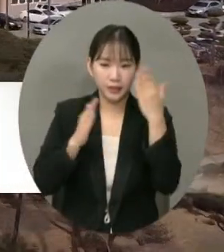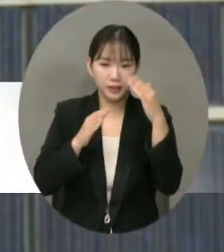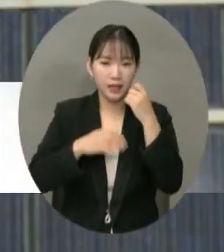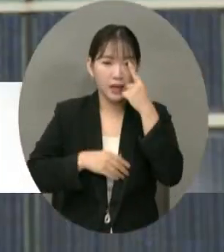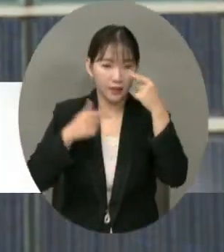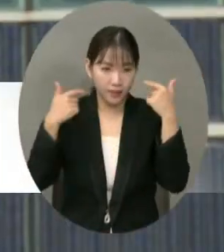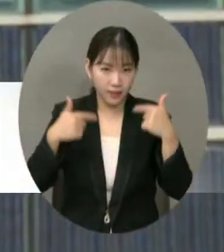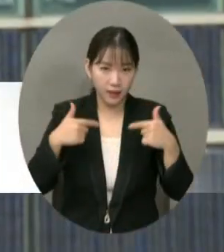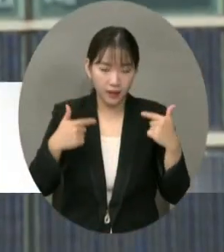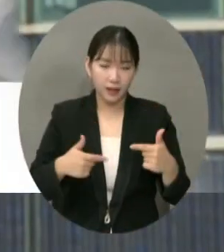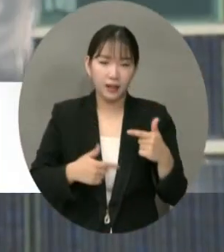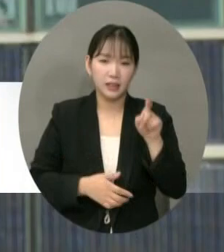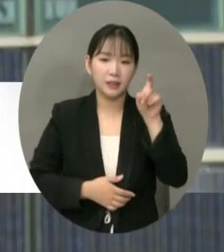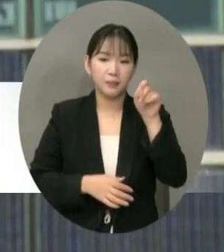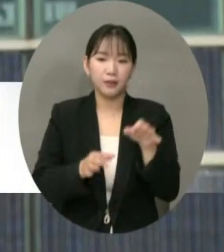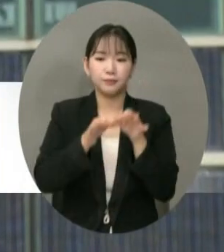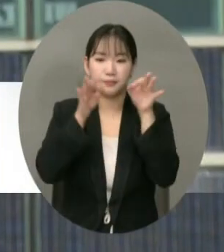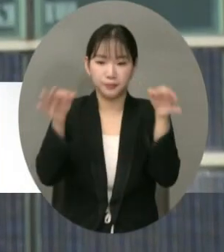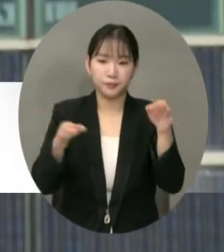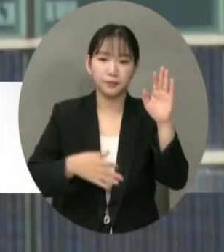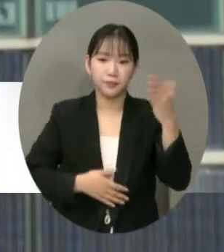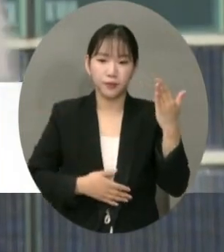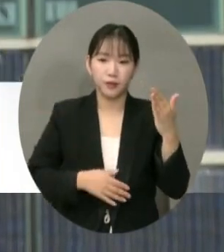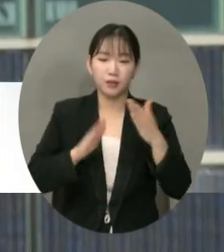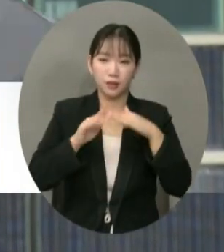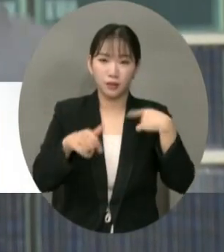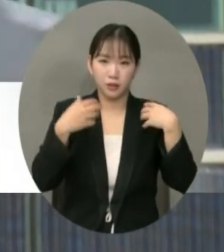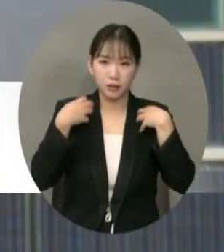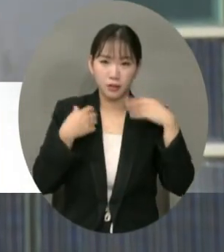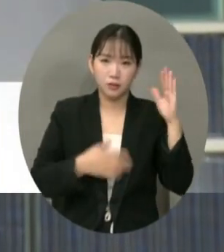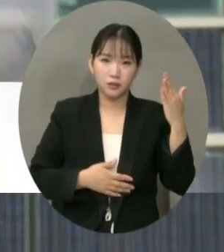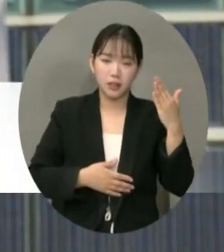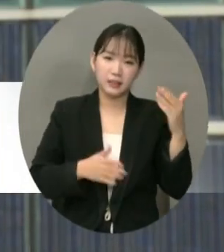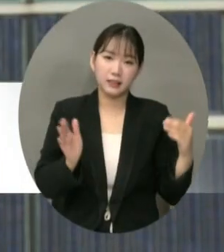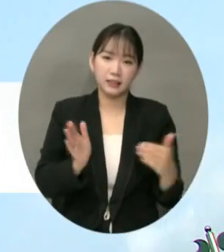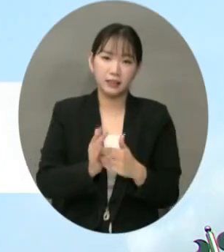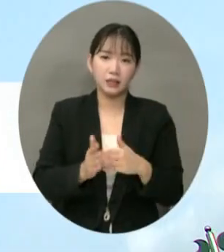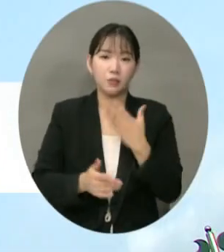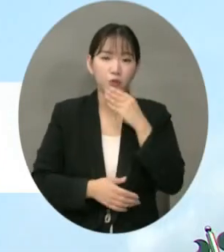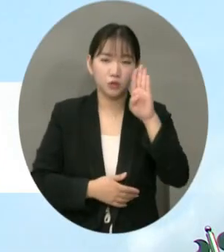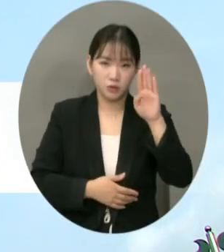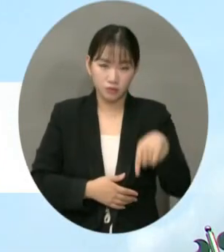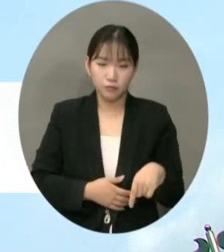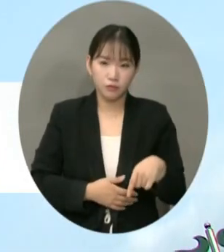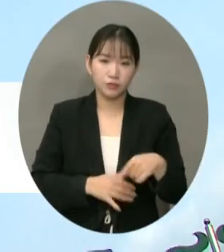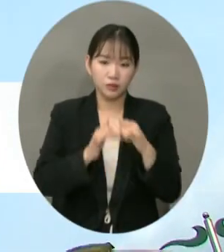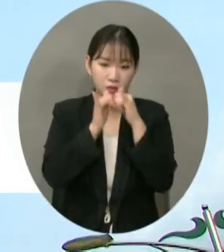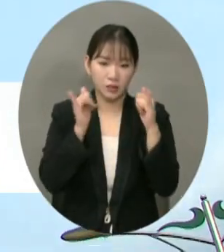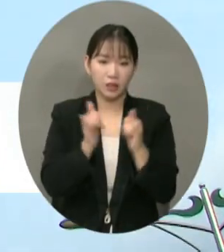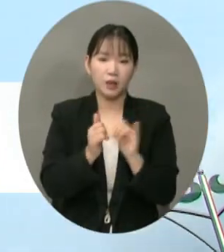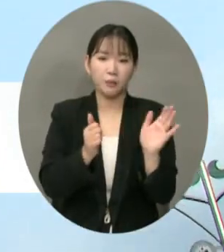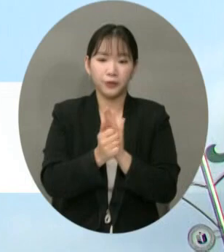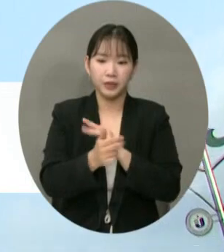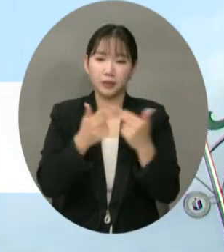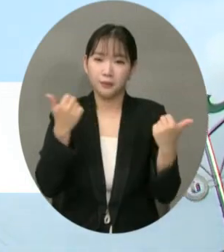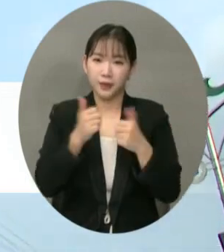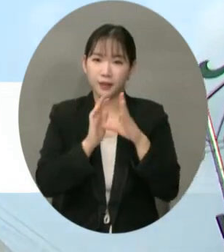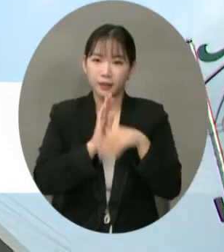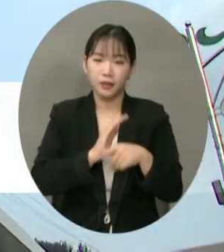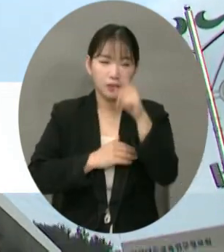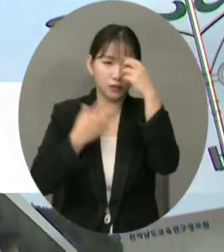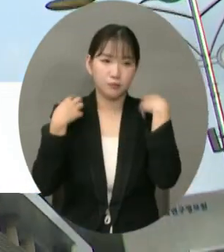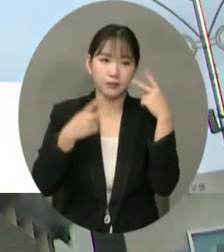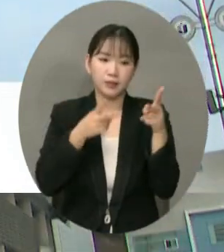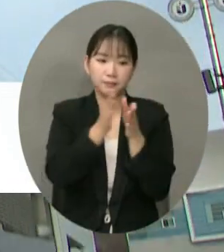원씩 확대 지급됩니다 전남교육청은 최근 마무리된 보건복지부 사회부장 협의에서 정부